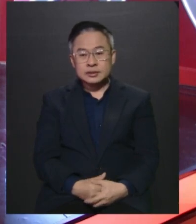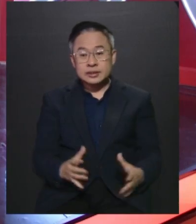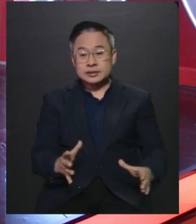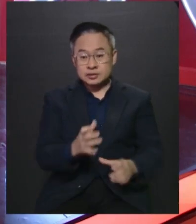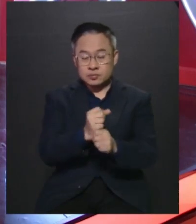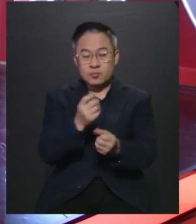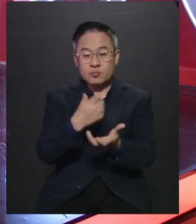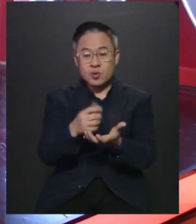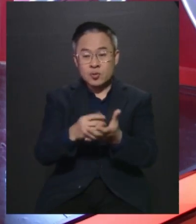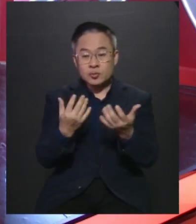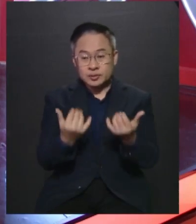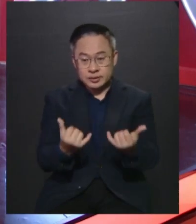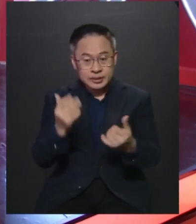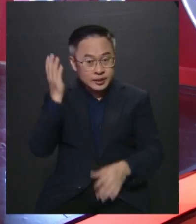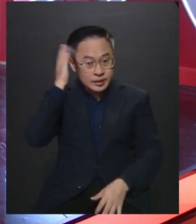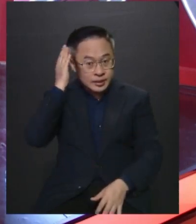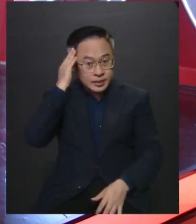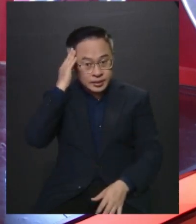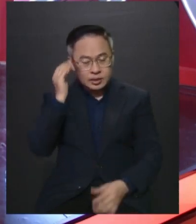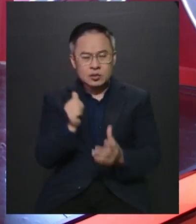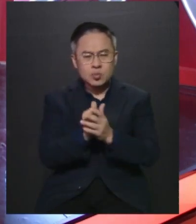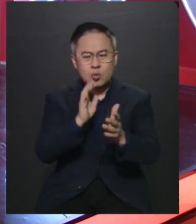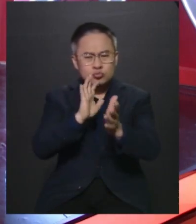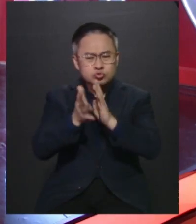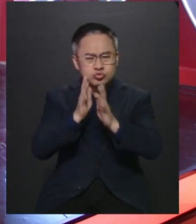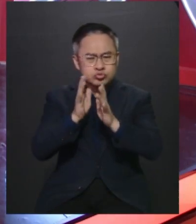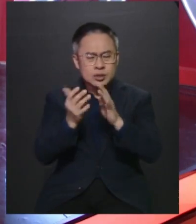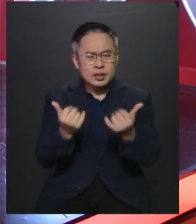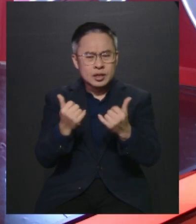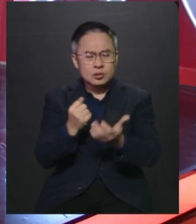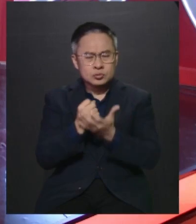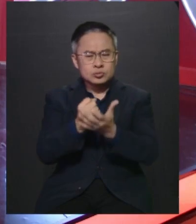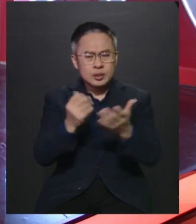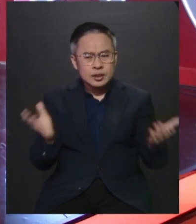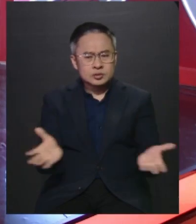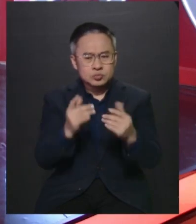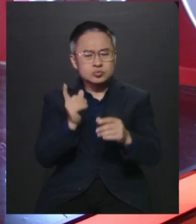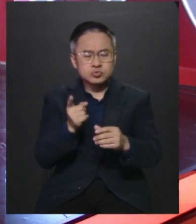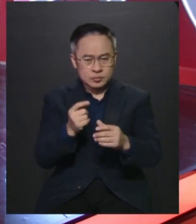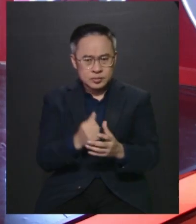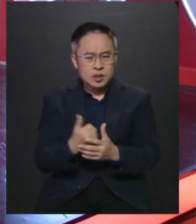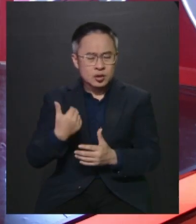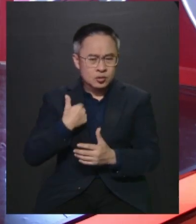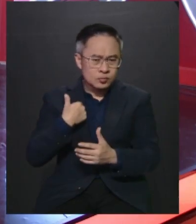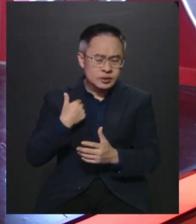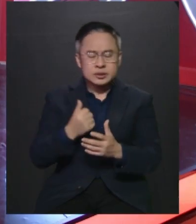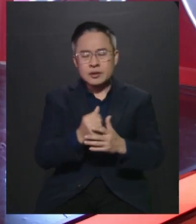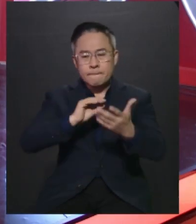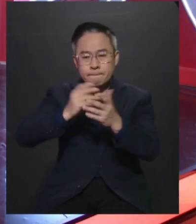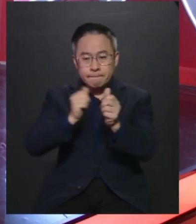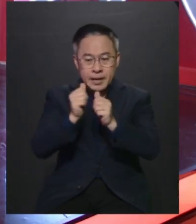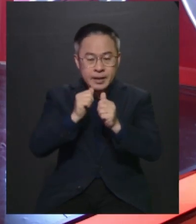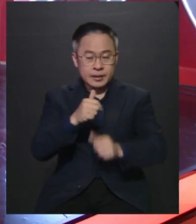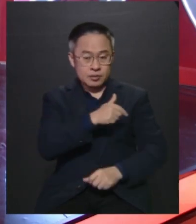ก็ให้กำลังใจสนับสนุนกันต่อไปนะคะเพราะว่าฟุตซอเนี่ยเราก็พยายามผลักดันกันอยู่คือเรามีทัวร์นาเมนต์ไม่ว่าจะเป็นระดับ